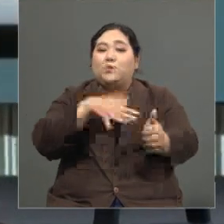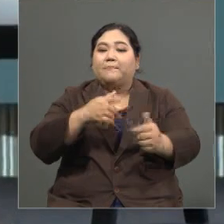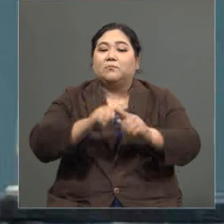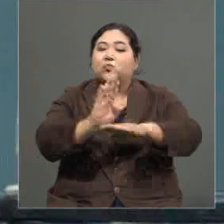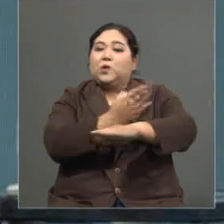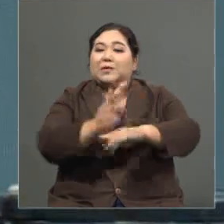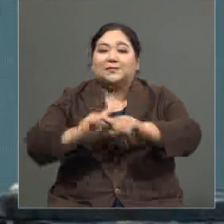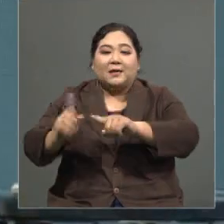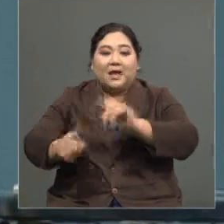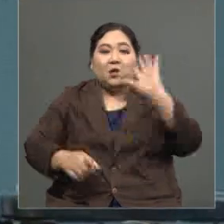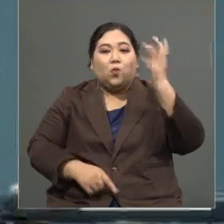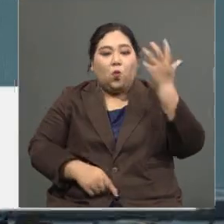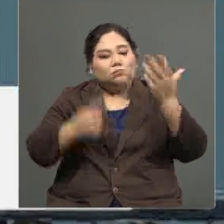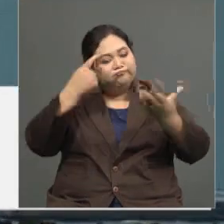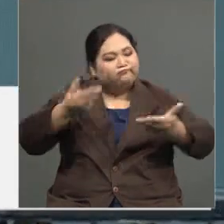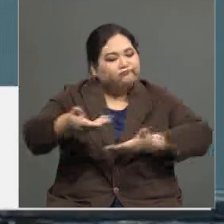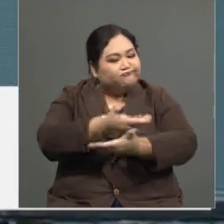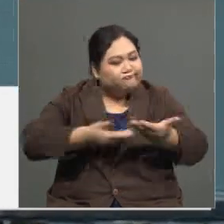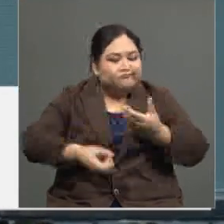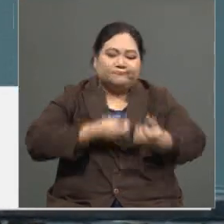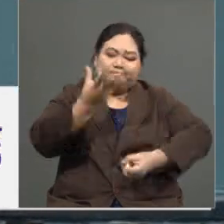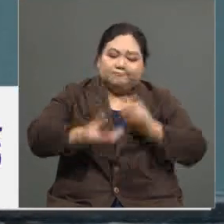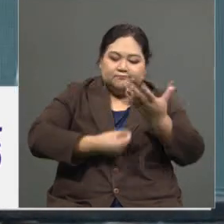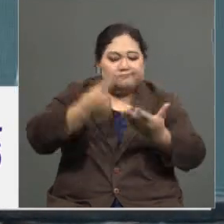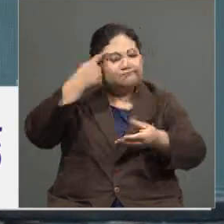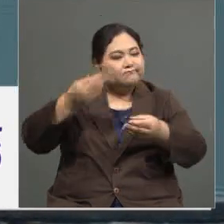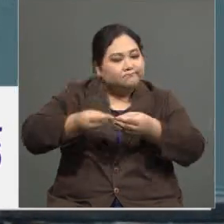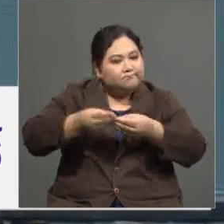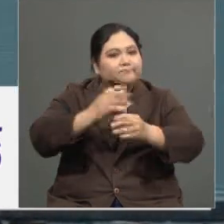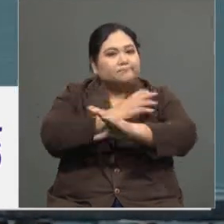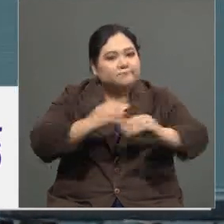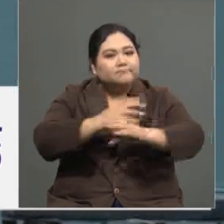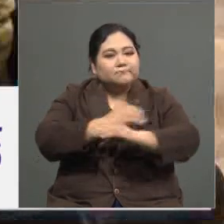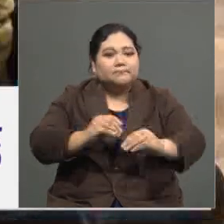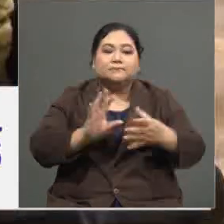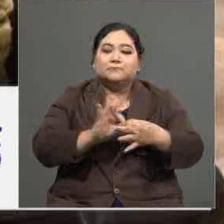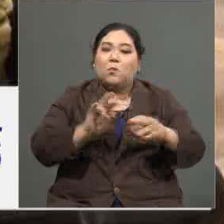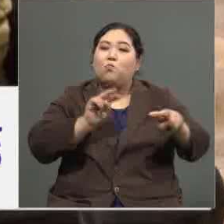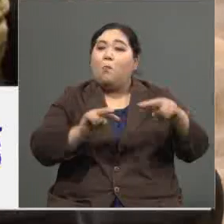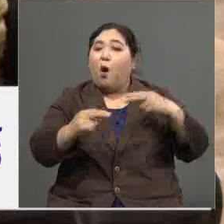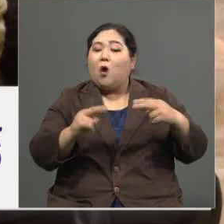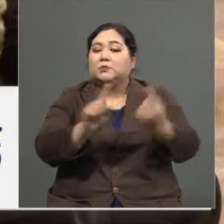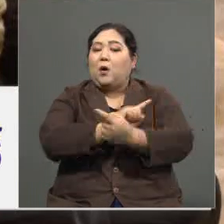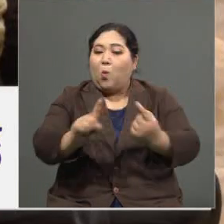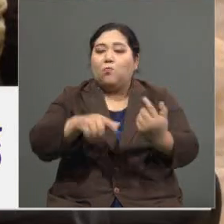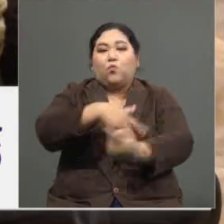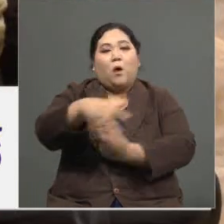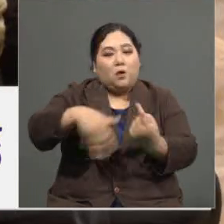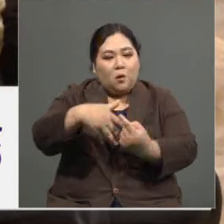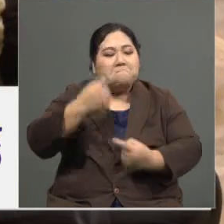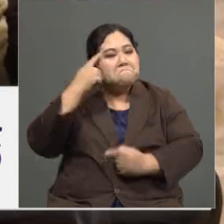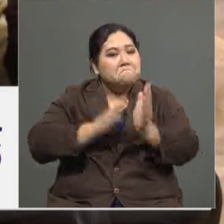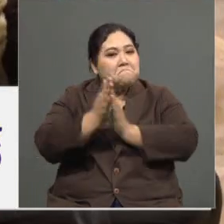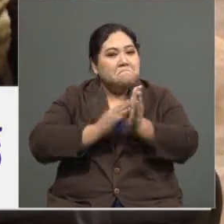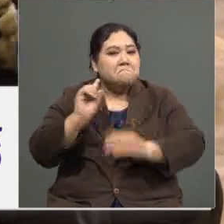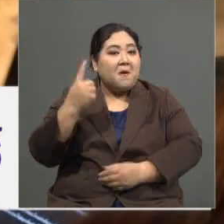ประเทศมาร่วมถ่ายทอดแนวคิดเพื่อแลกเปลี่ยนมุมมองทางเศรษฐกิจสังคมและสิ่งแวดล้อมท่ามกลางการเปลี่ยนแปลงและความท้าทายใหม่ๆที่